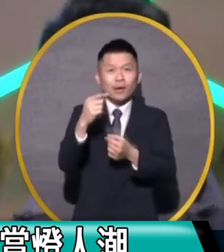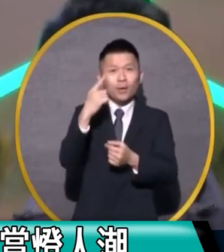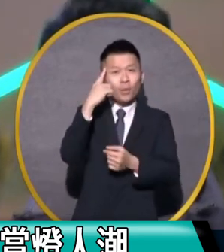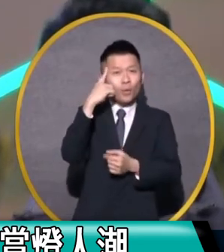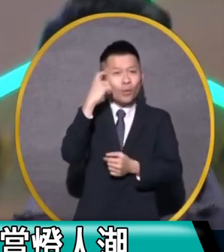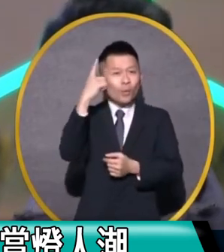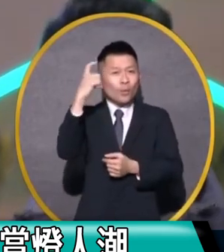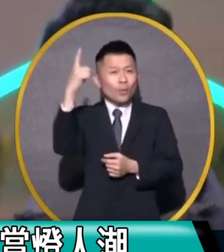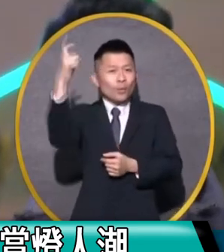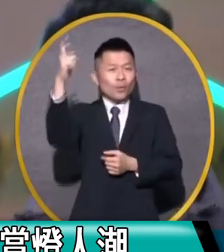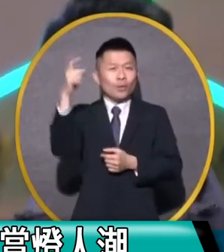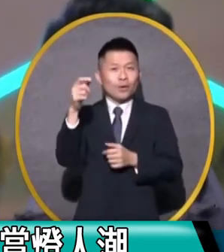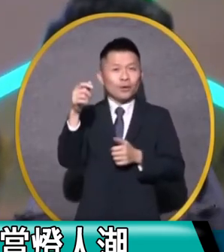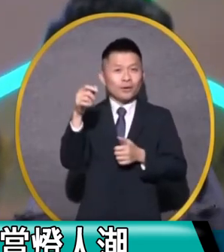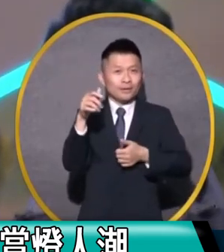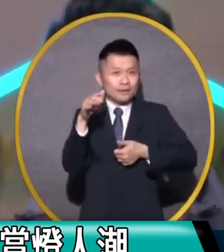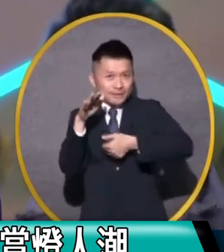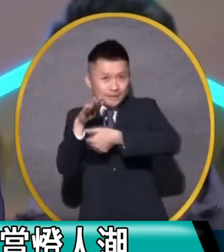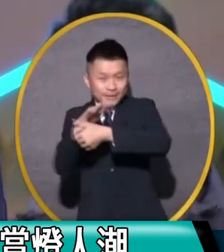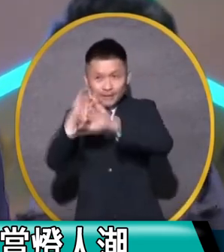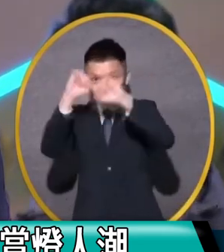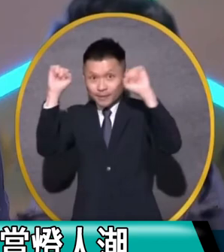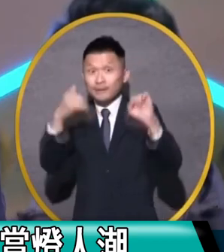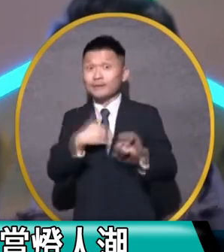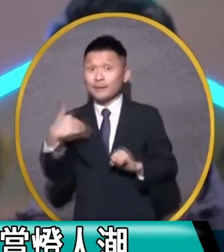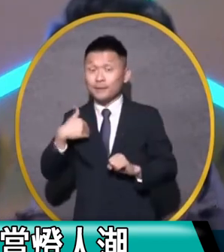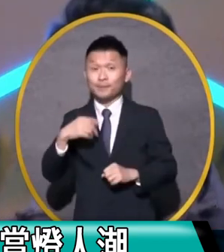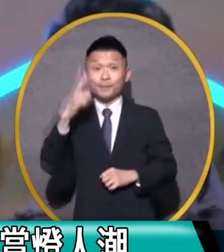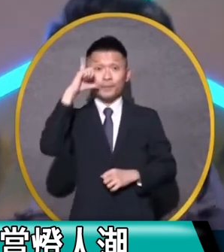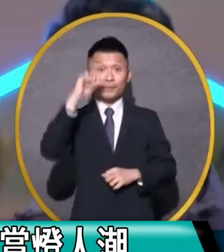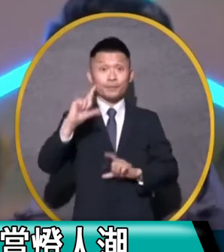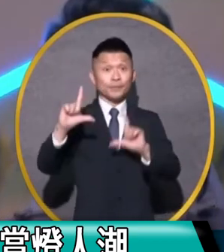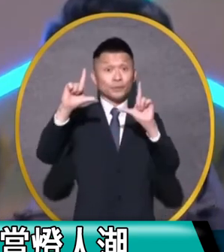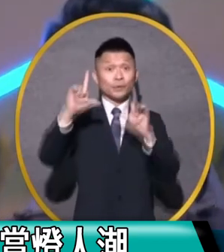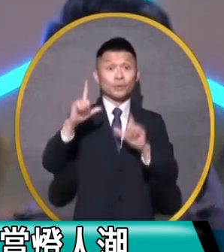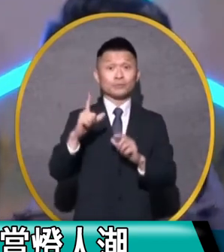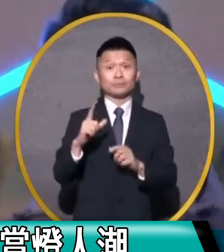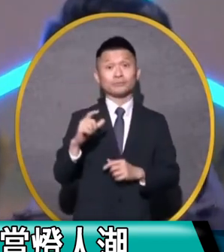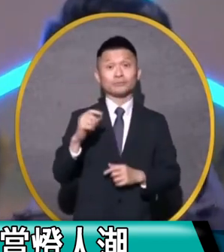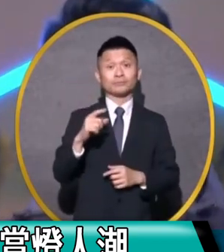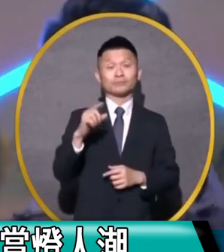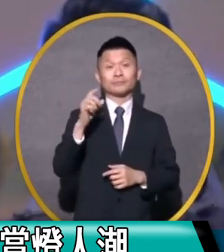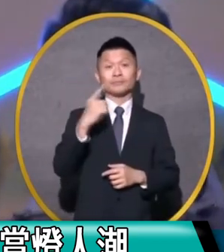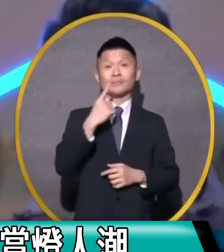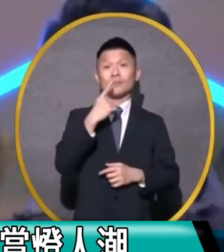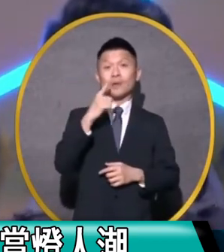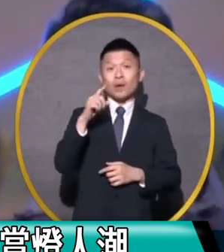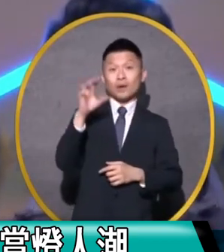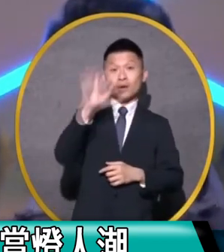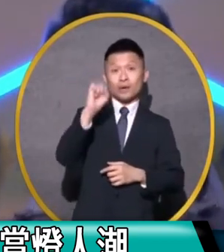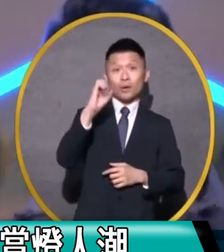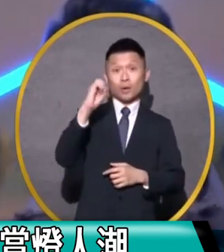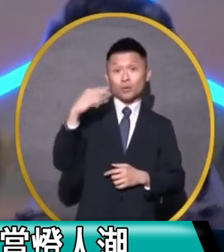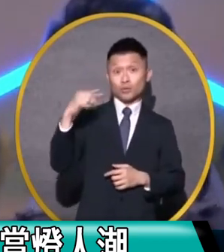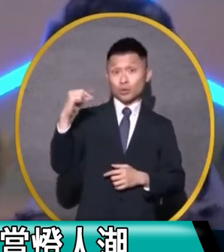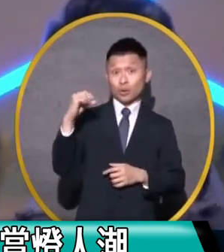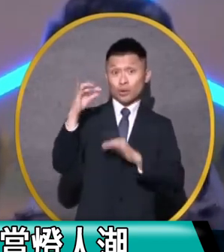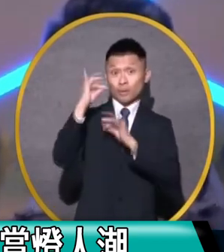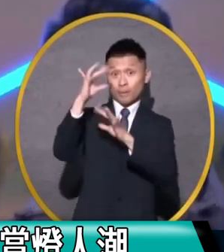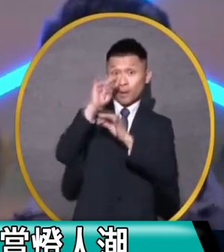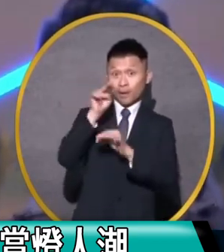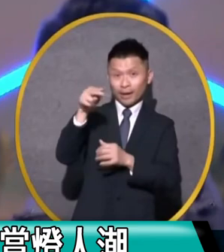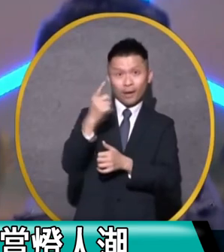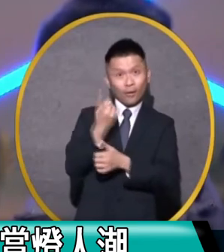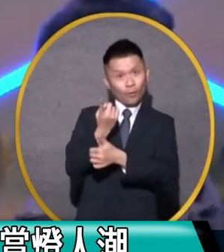的通道。大家在远东搜狗的门口就可以看到，真的很吸睛。在其他的展